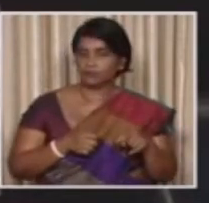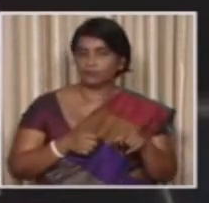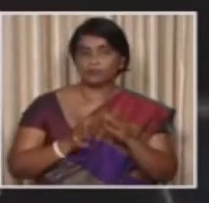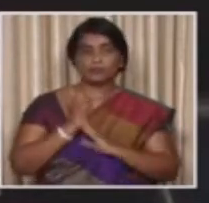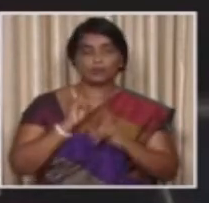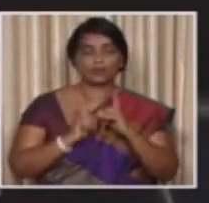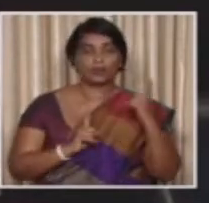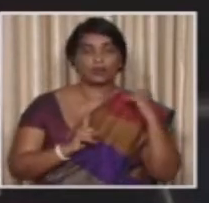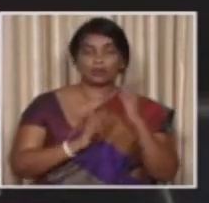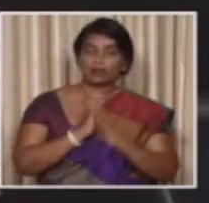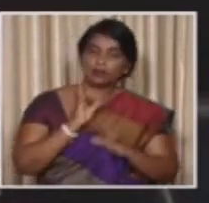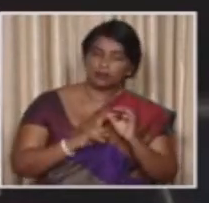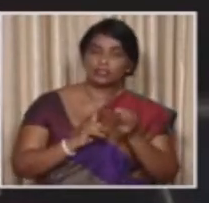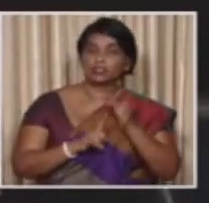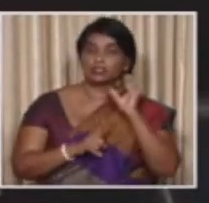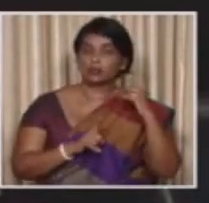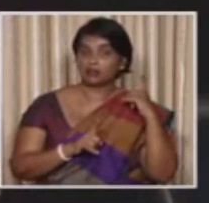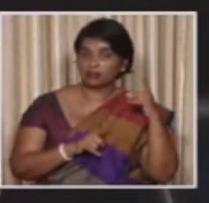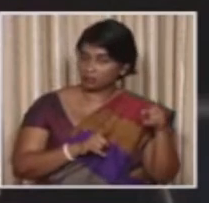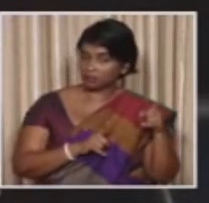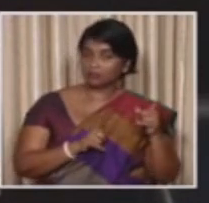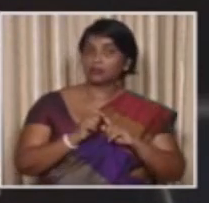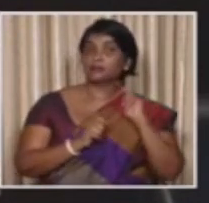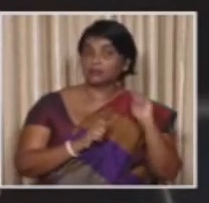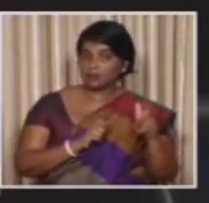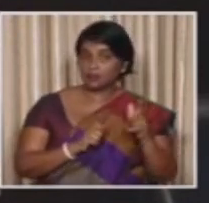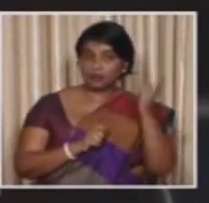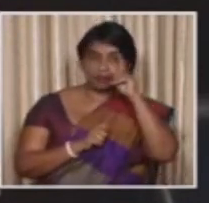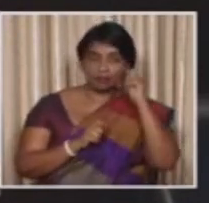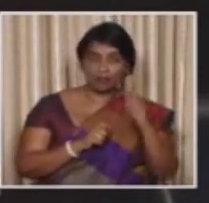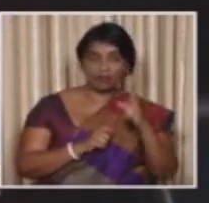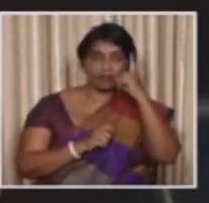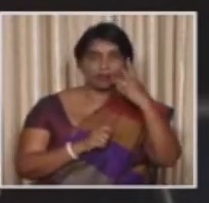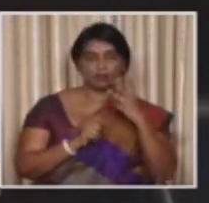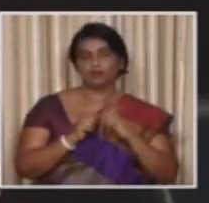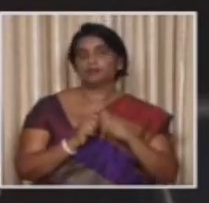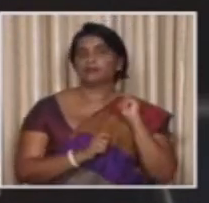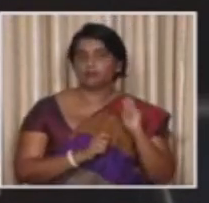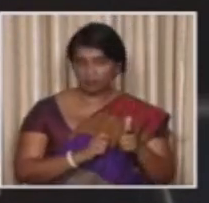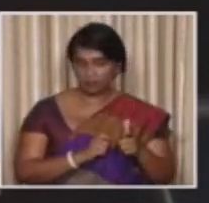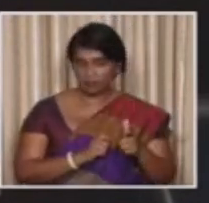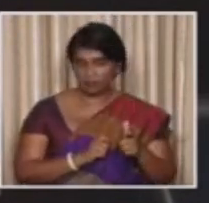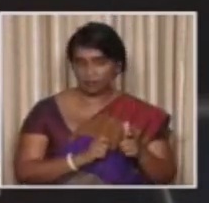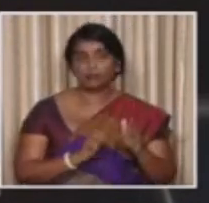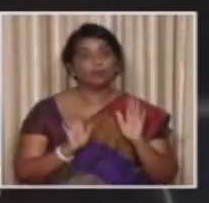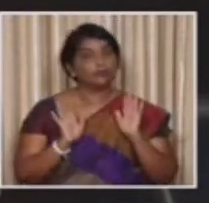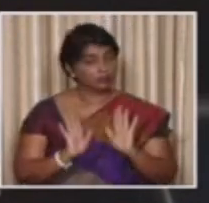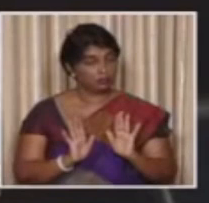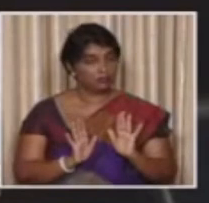අමාත්‍ය ආරක්ෂක ඒකකයට හෝ ජනාධිපති ආරක්ෂකයකට ඒකට ගෙවනවා වැටුපට අමතර තුනෙන් එකක් හැබැයි